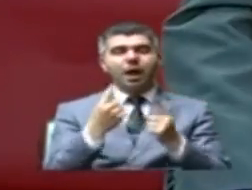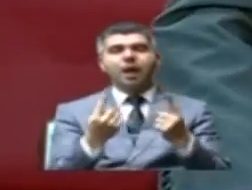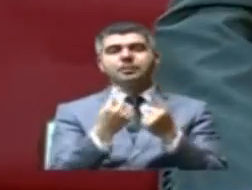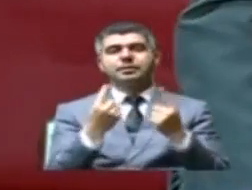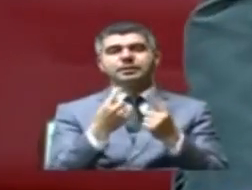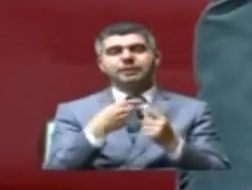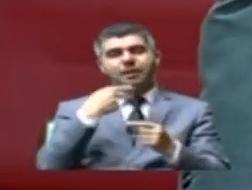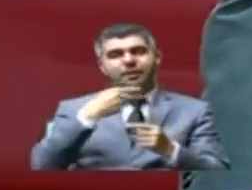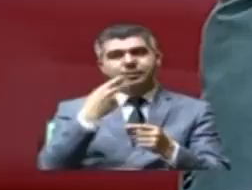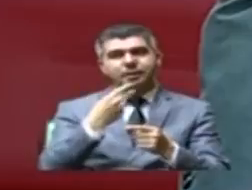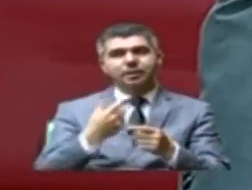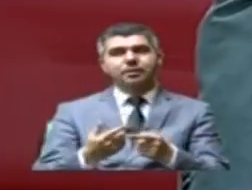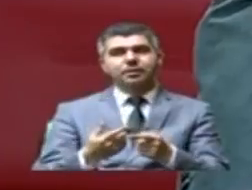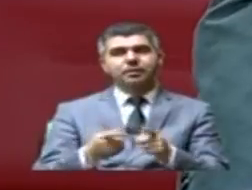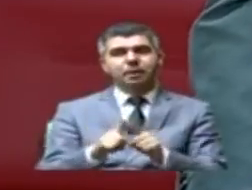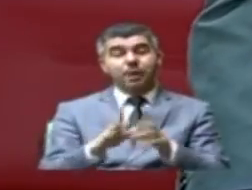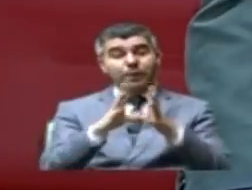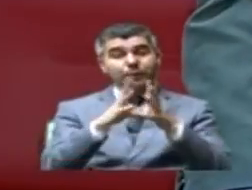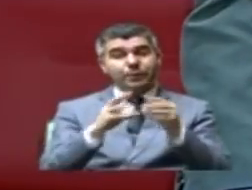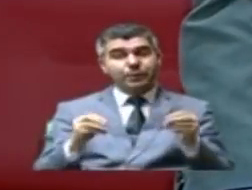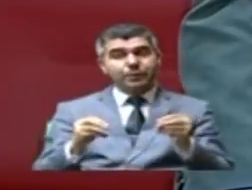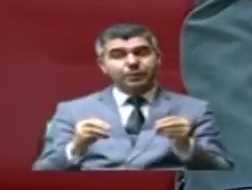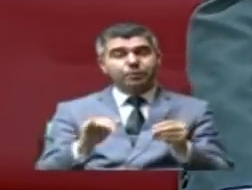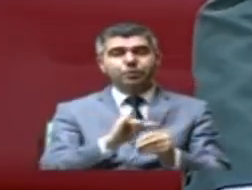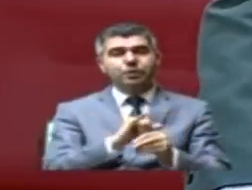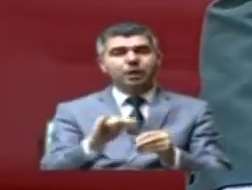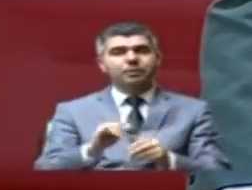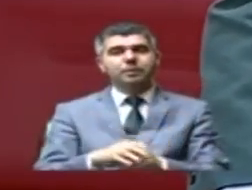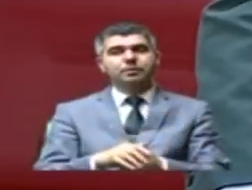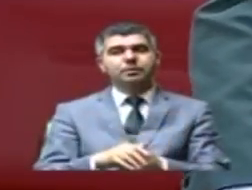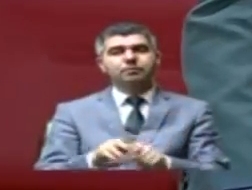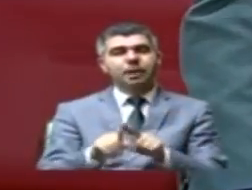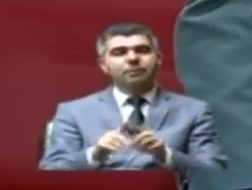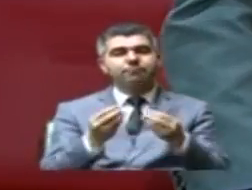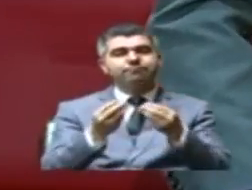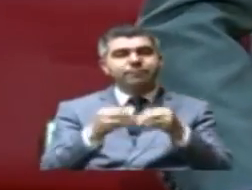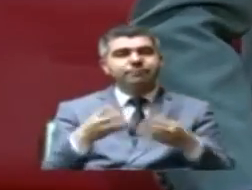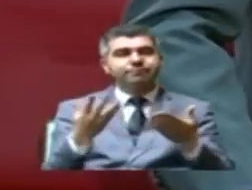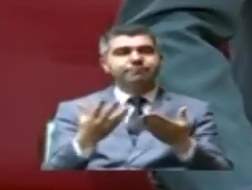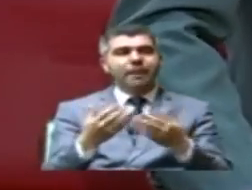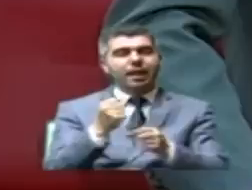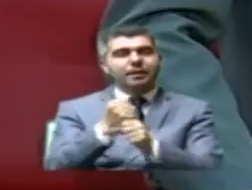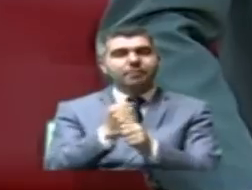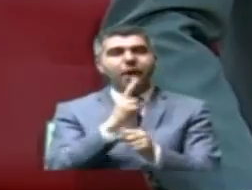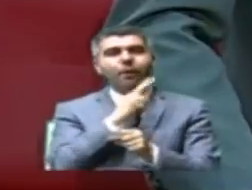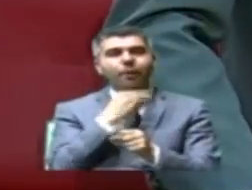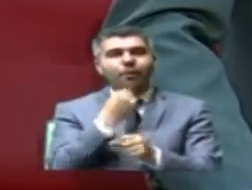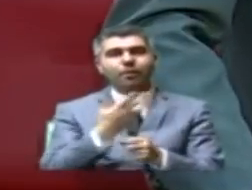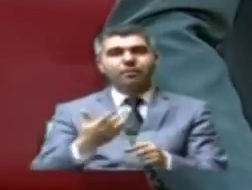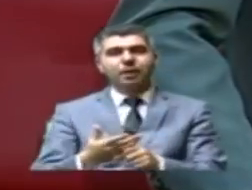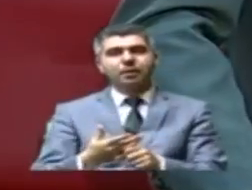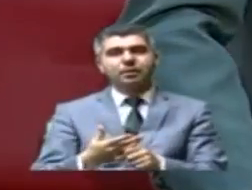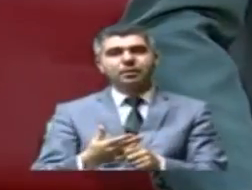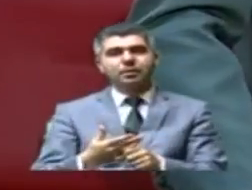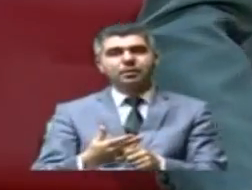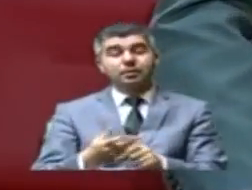بهذه الطريقه بانه ما كاين حتى شي حاجه. انا يبدو لي تنبخصوا العمل ديال البلاد ديالنا، ماشي ضروري